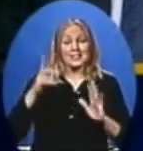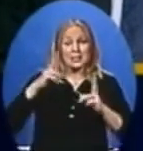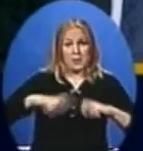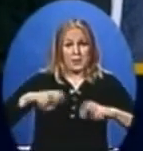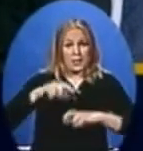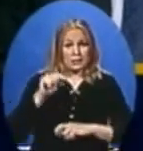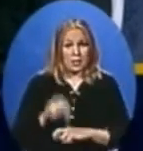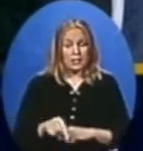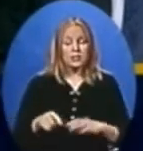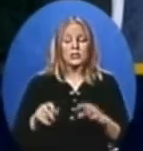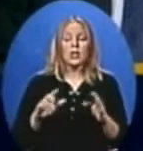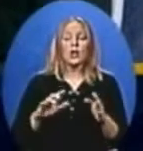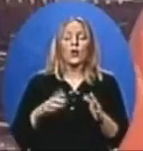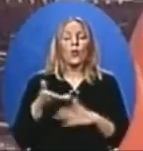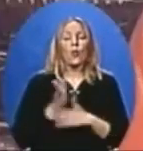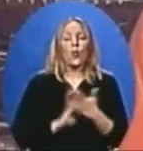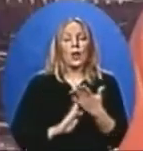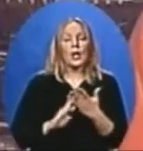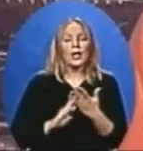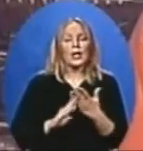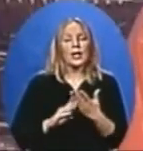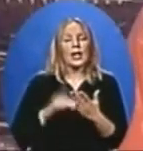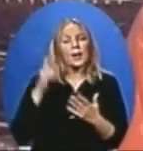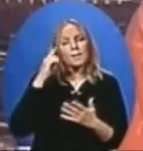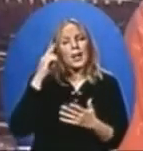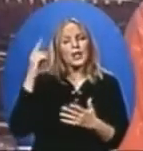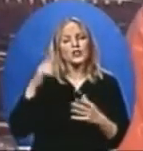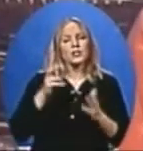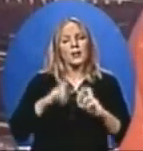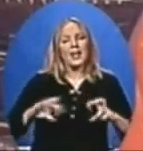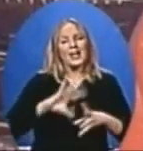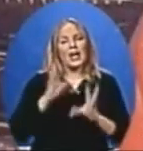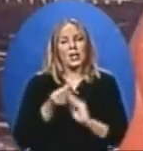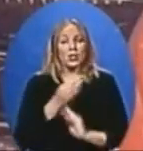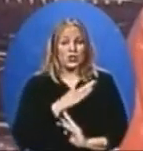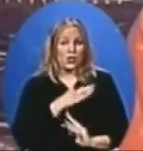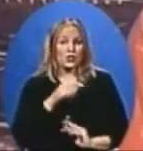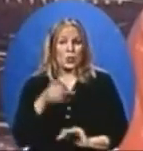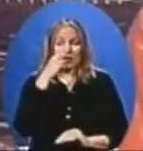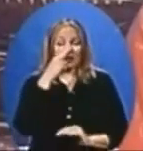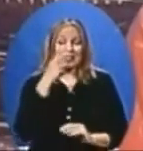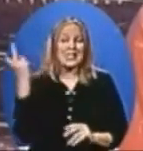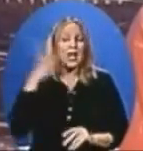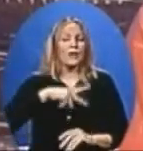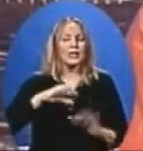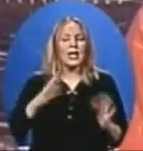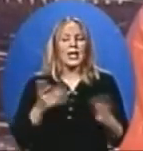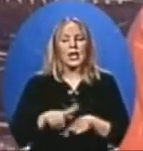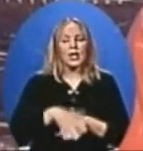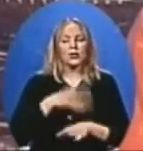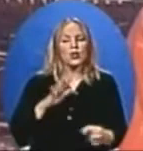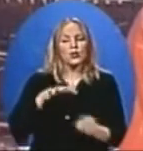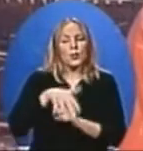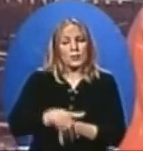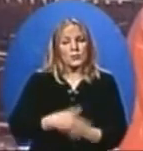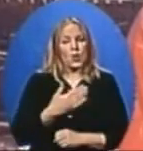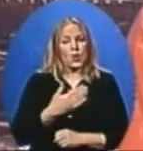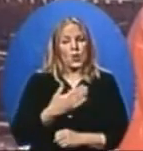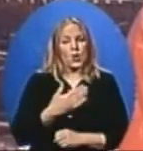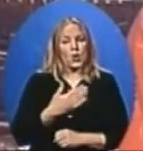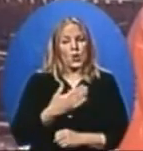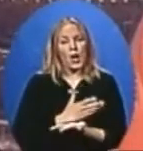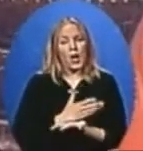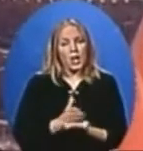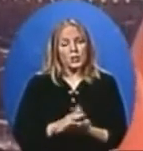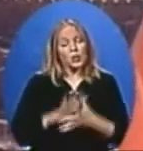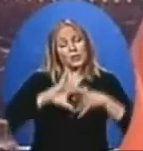הזה הוא חלק מהאג'נדה המחקרית הכללית שלי, שבה אני מנסה להבין איך רגשות משפיעות עלינו